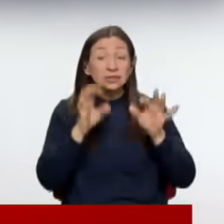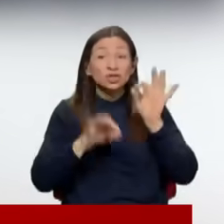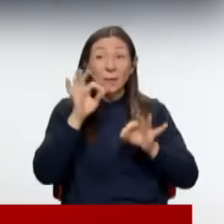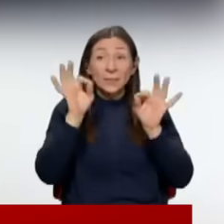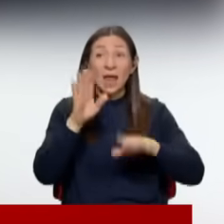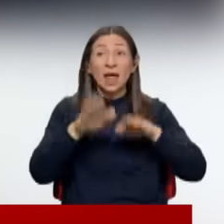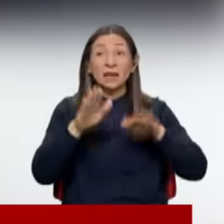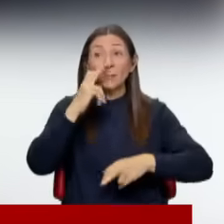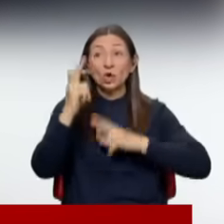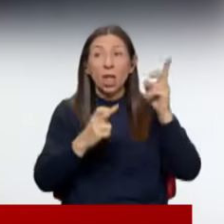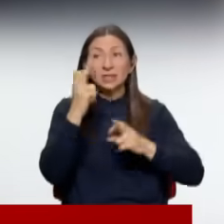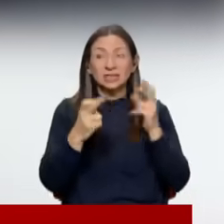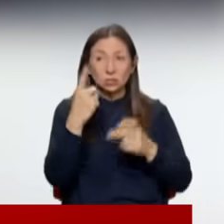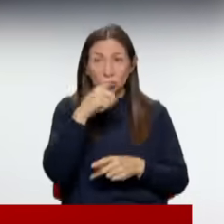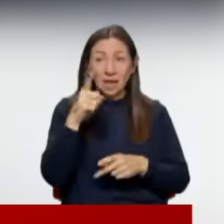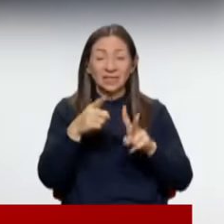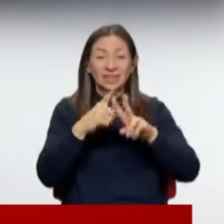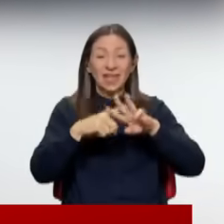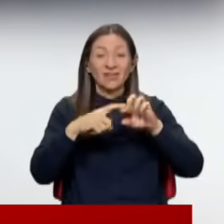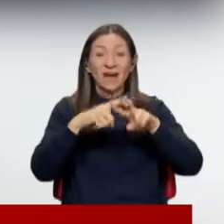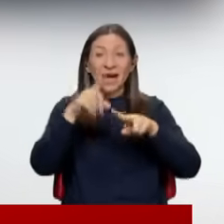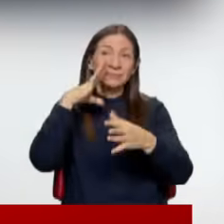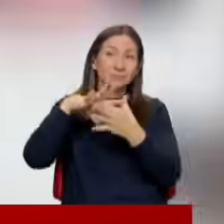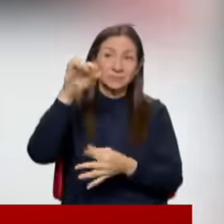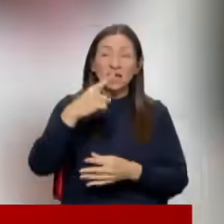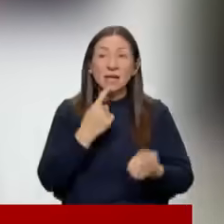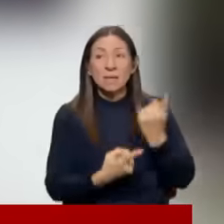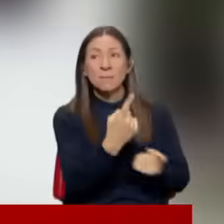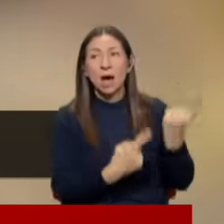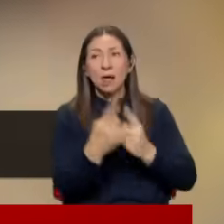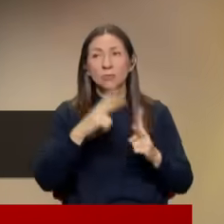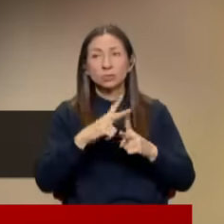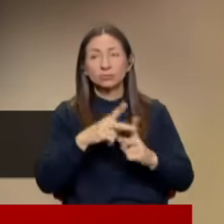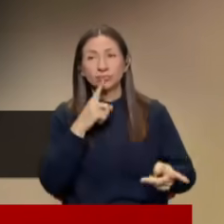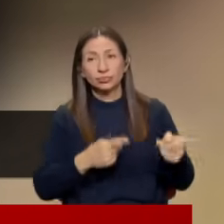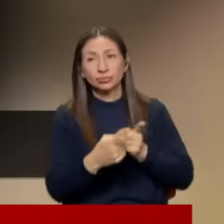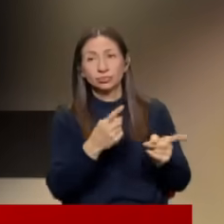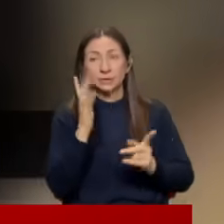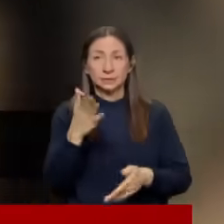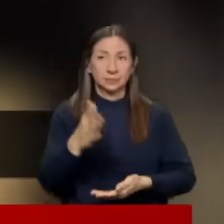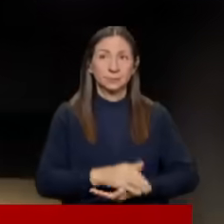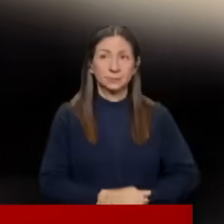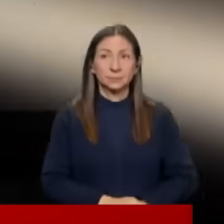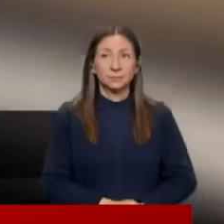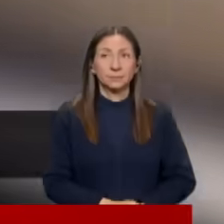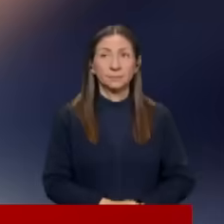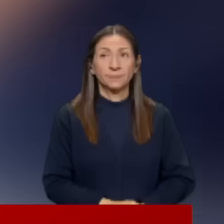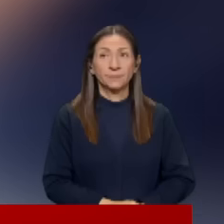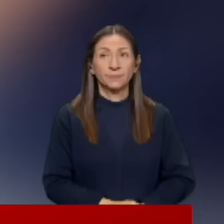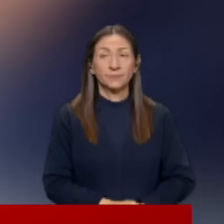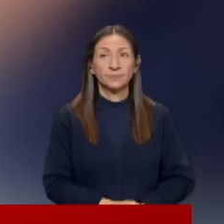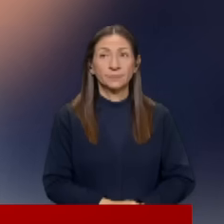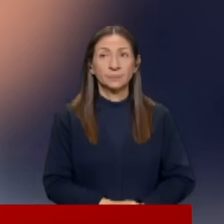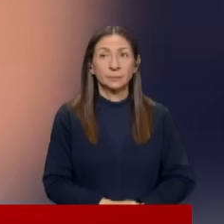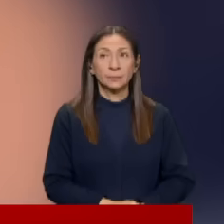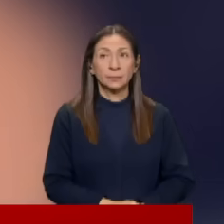alınınca reklam dolandırıcılığı iddiasıyla Nevra Bilem hakkında da ihbar yağdı emniyete. Aşkım, bunlar da yaşı benim mi?